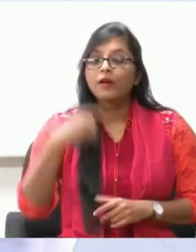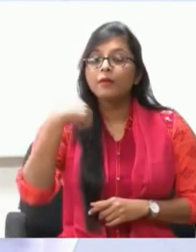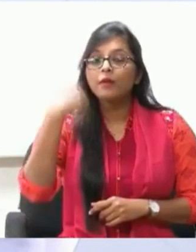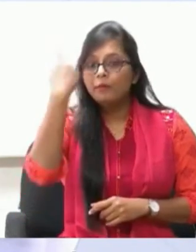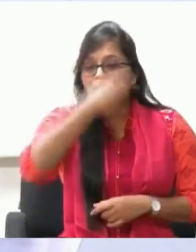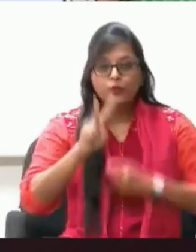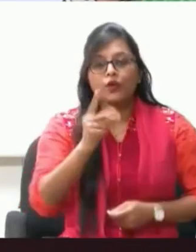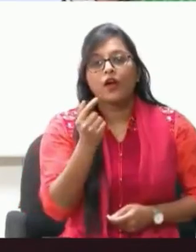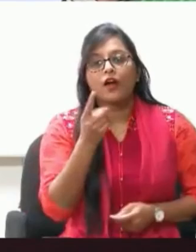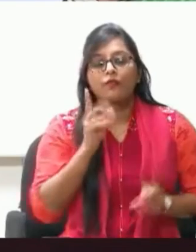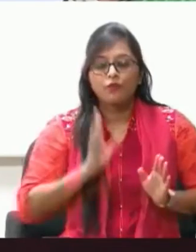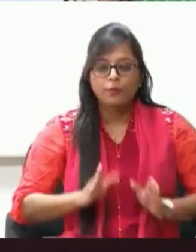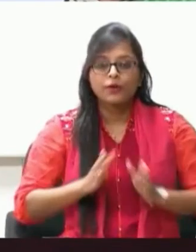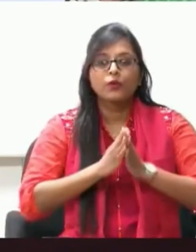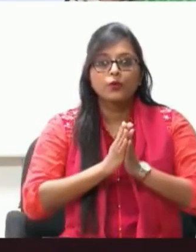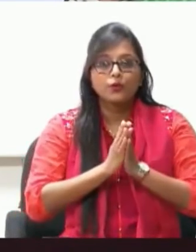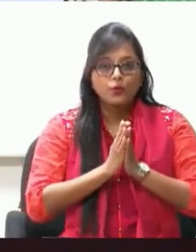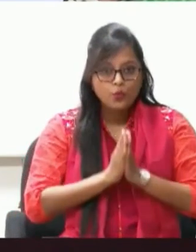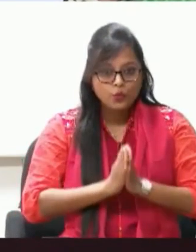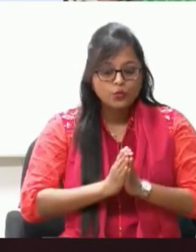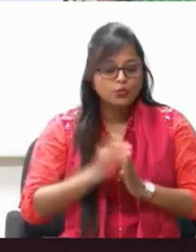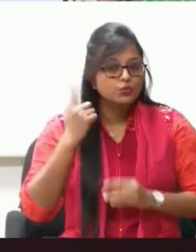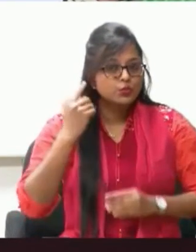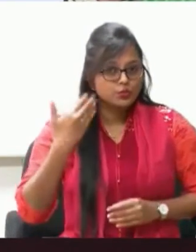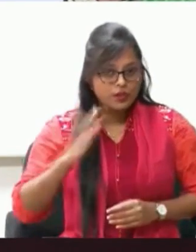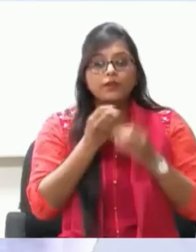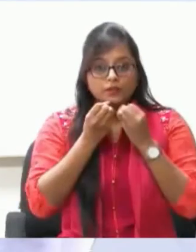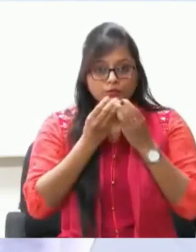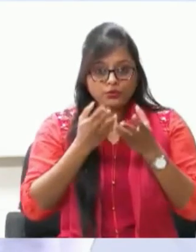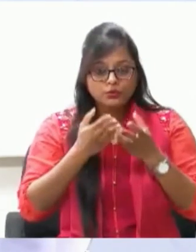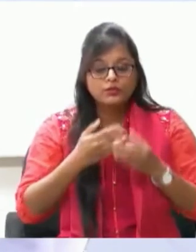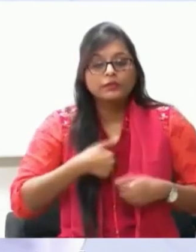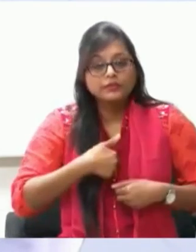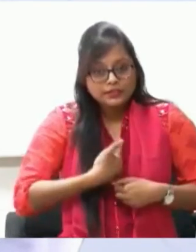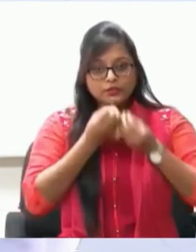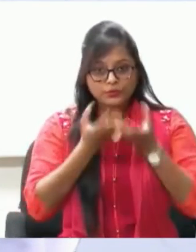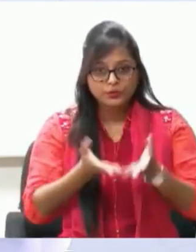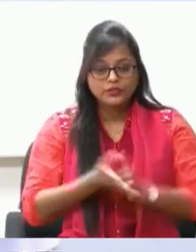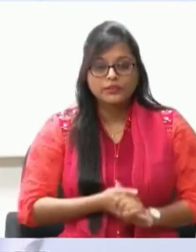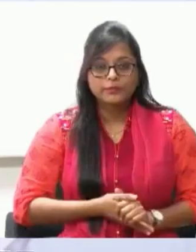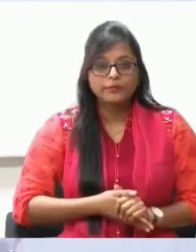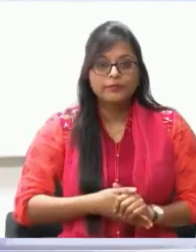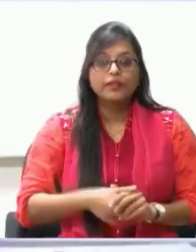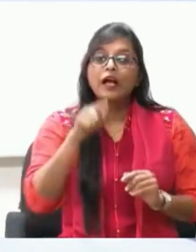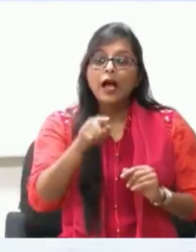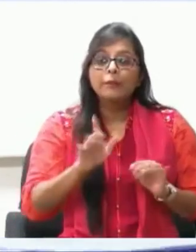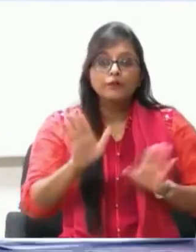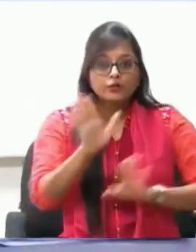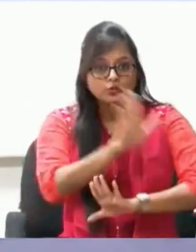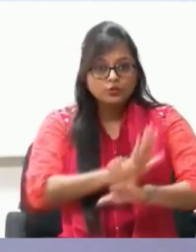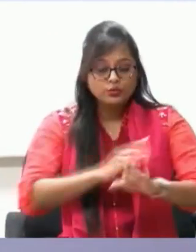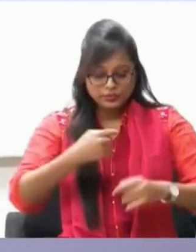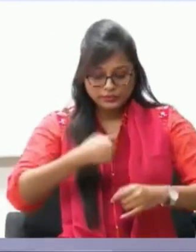আছেন 606 জন। এ পরিস্থিতিতে সবাইকে ঘরে থাকার পরামর্শ দিয়েছে IEDCR। আপনার সুরক্ষা আপনার